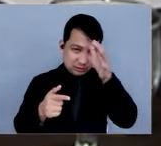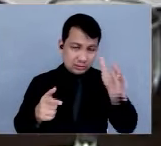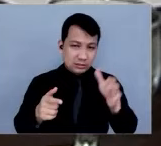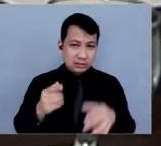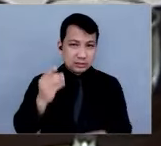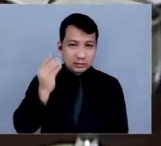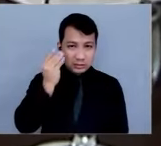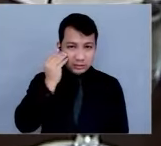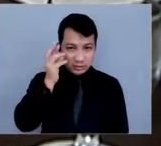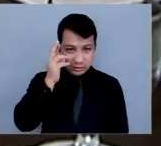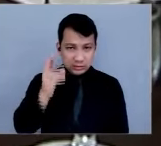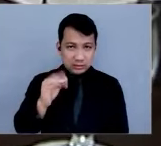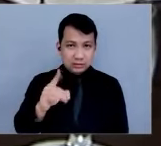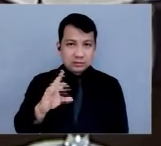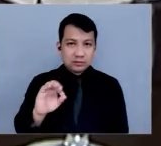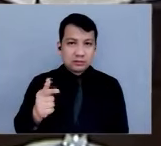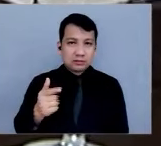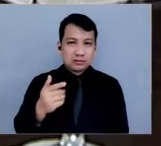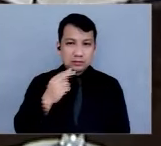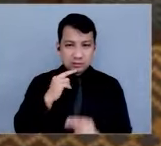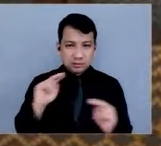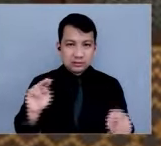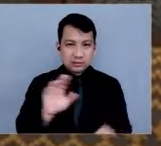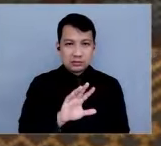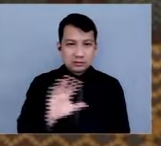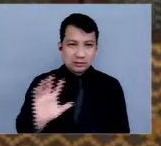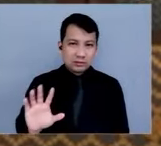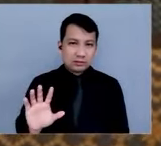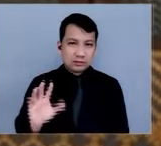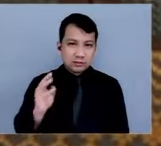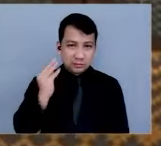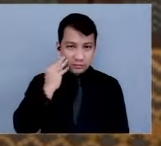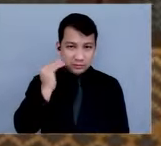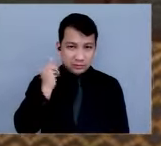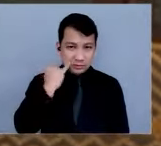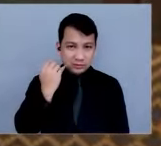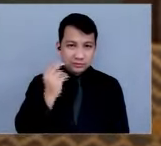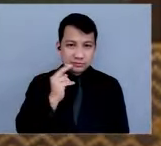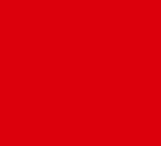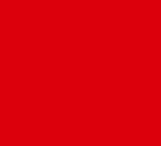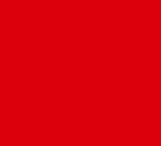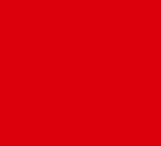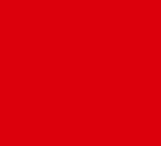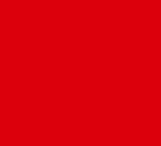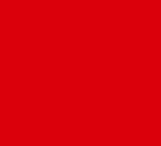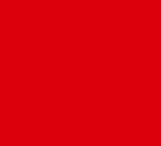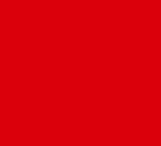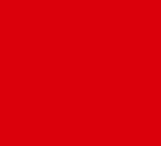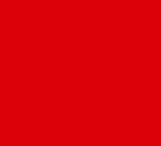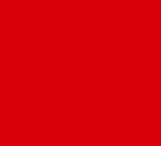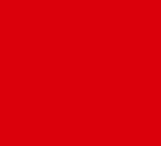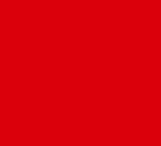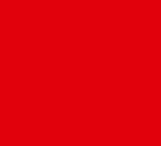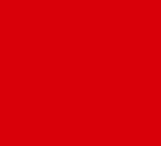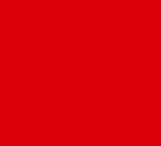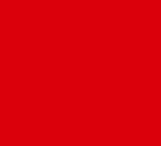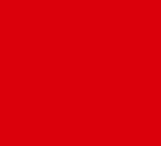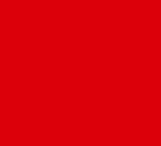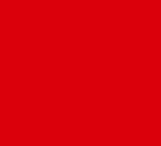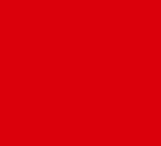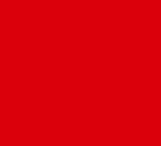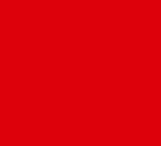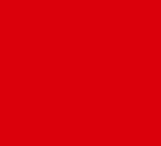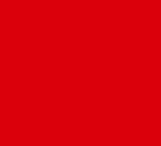Roldan. Nagbabalita mula sa Frontline, MJ Marfori, News 5. Mga kapatid, ito po ang